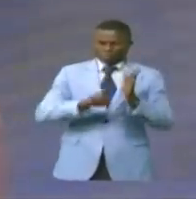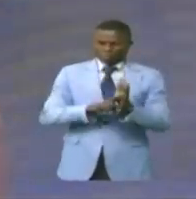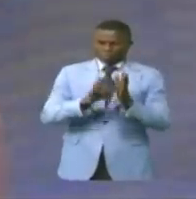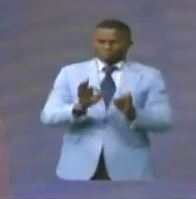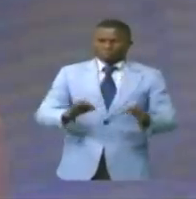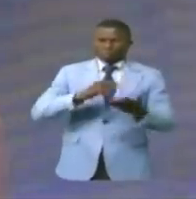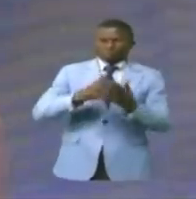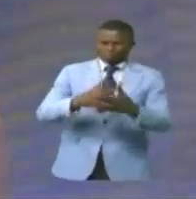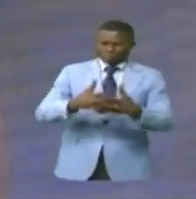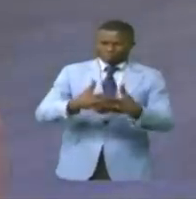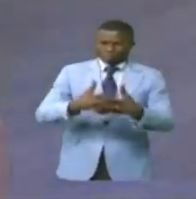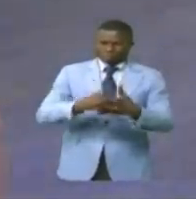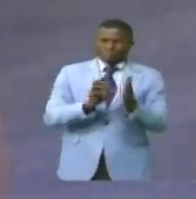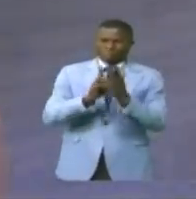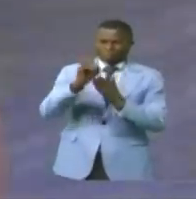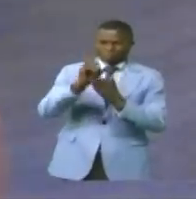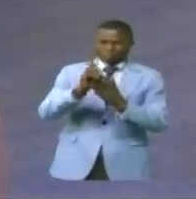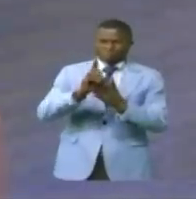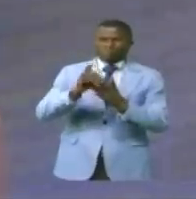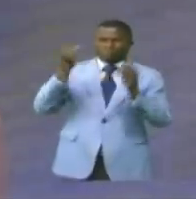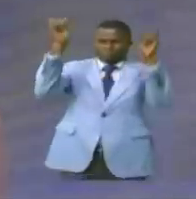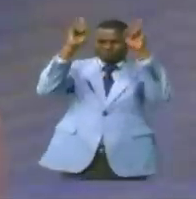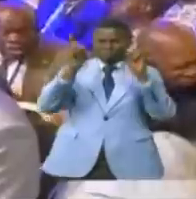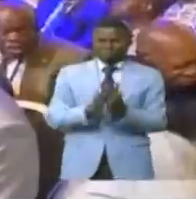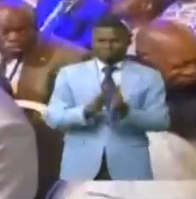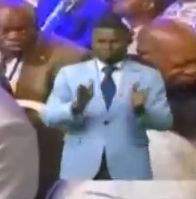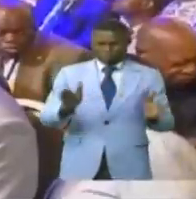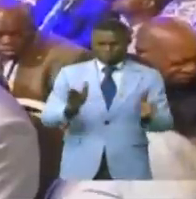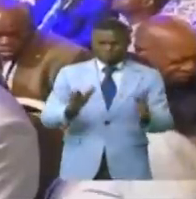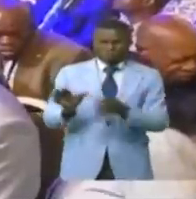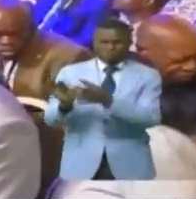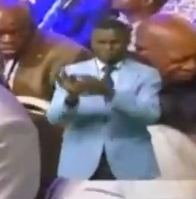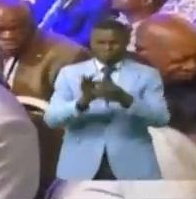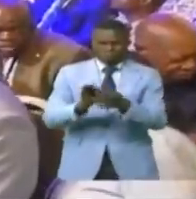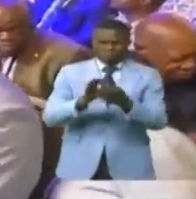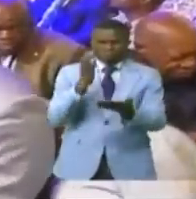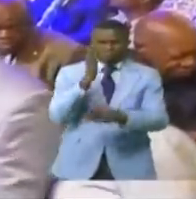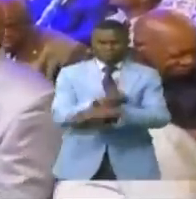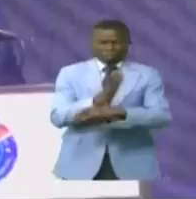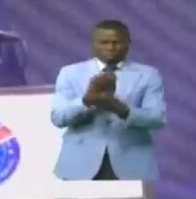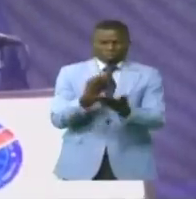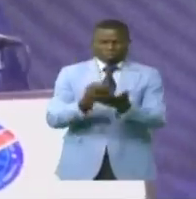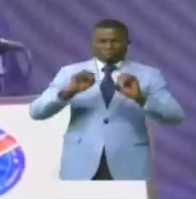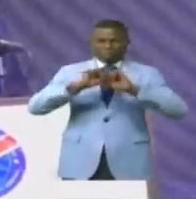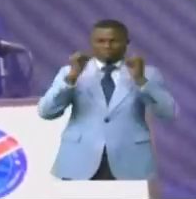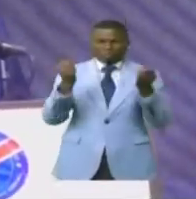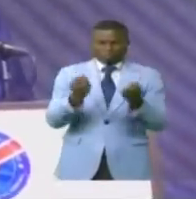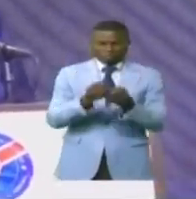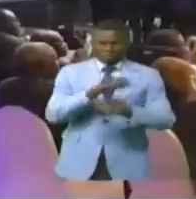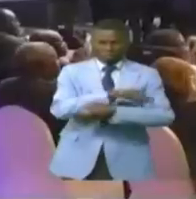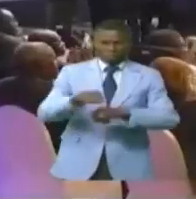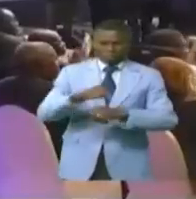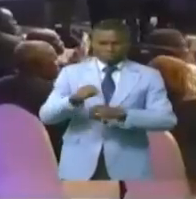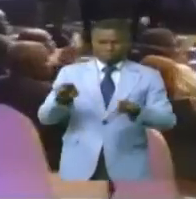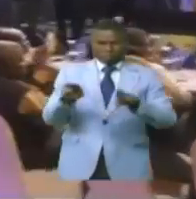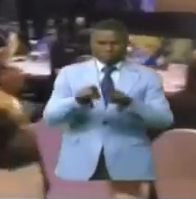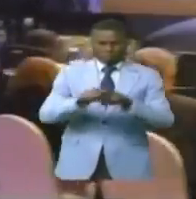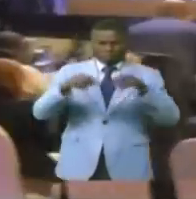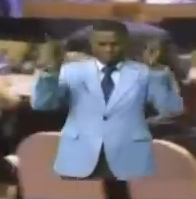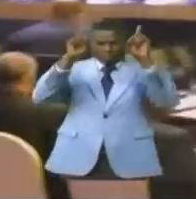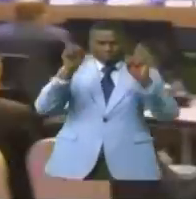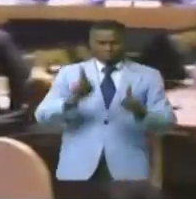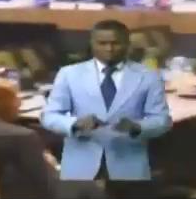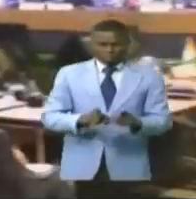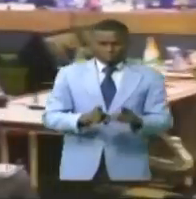moteur du développement continental. L'Union des conseils économiques et sociaux et institutions similaires d'Afrique